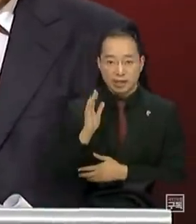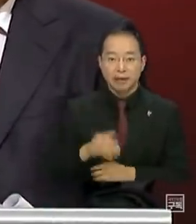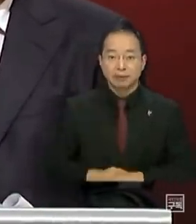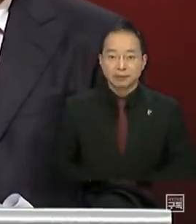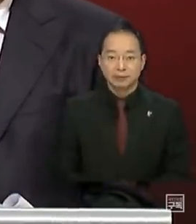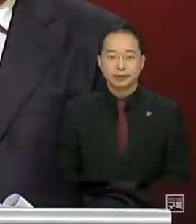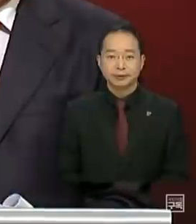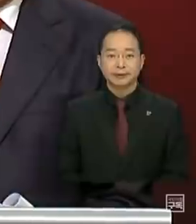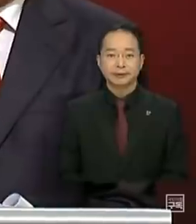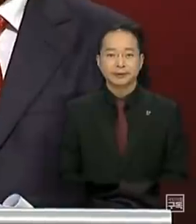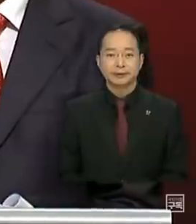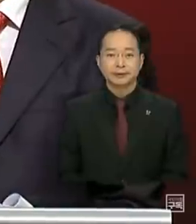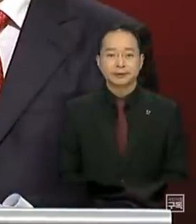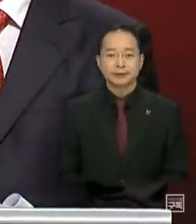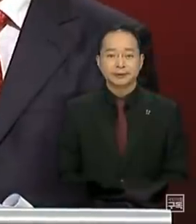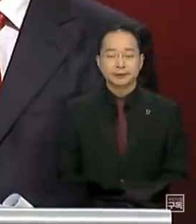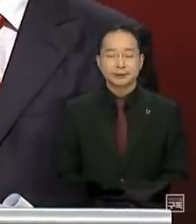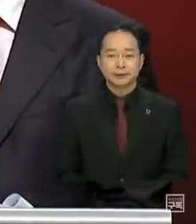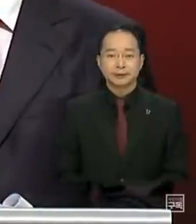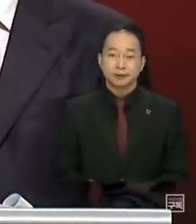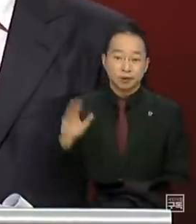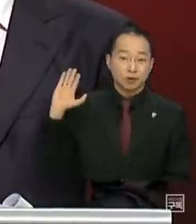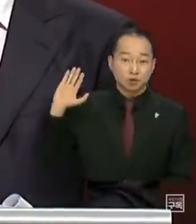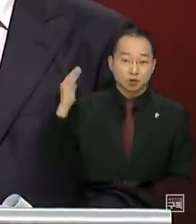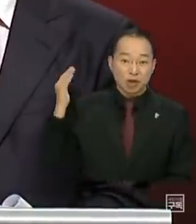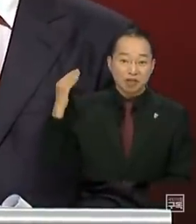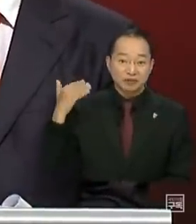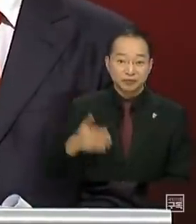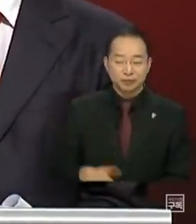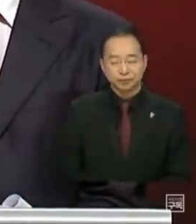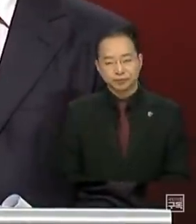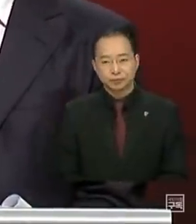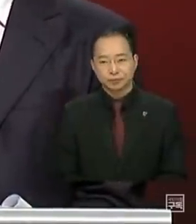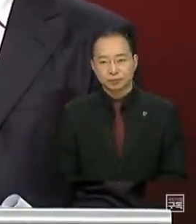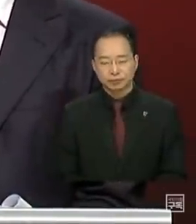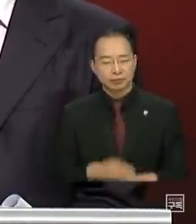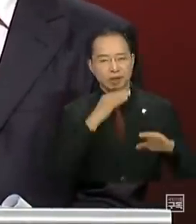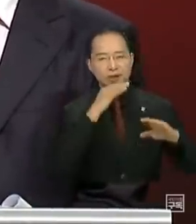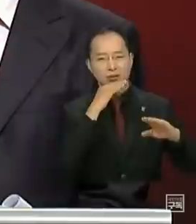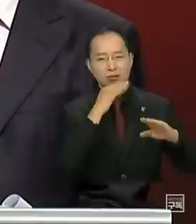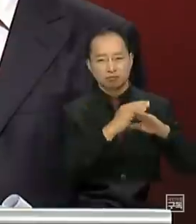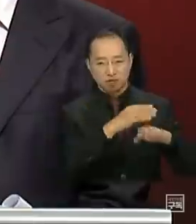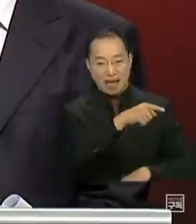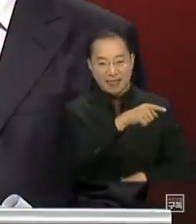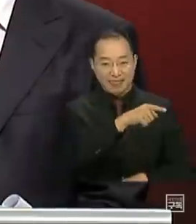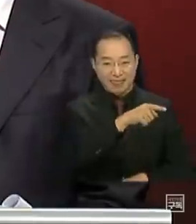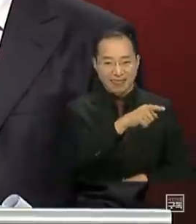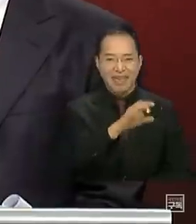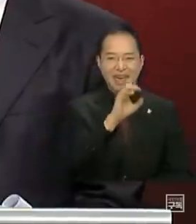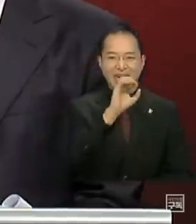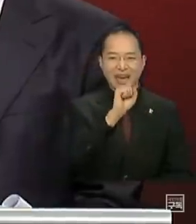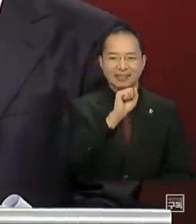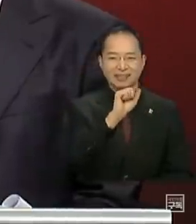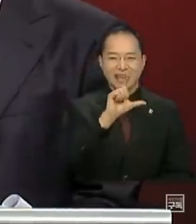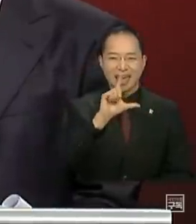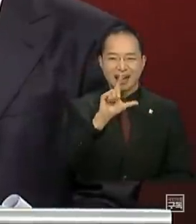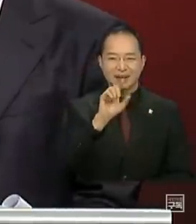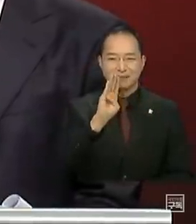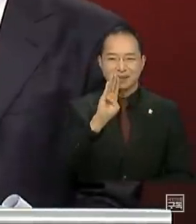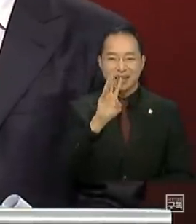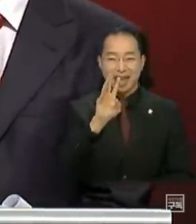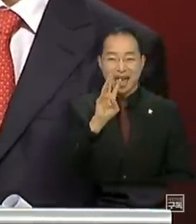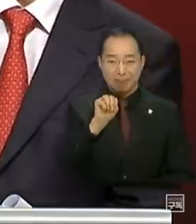좀 드리려고 하는 게 최근에 북한이 SLBM을 발사를